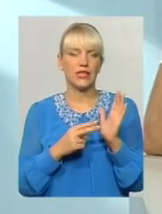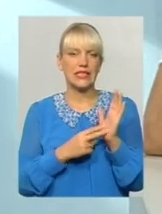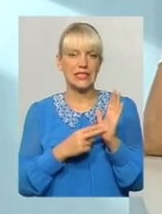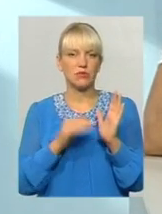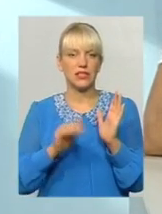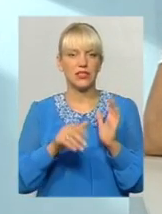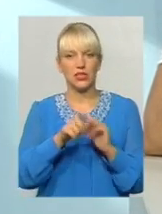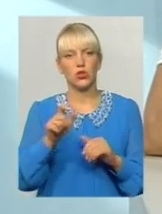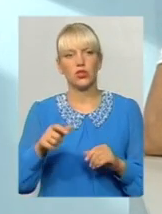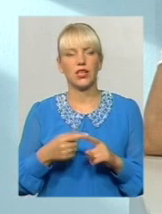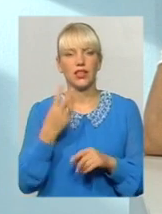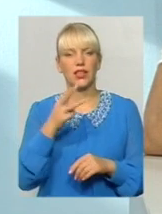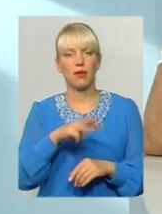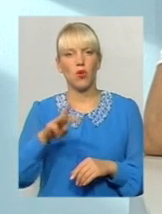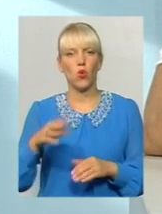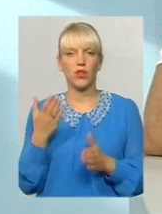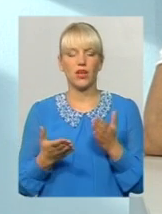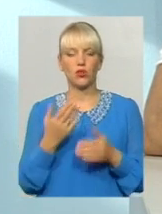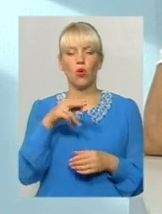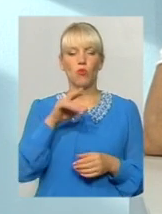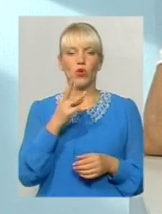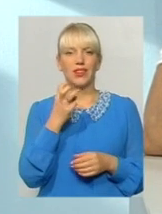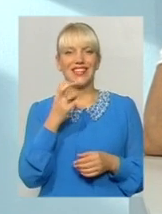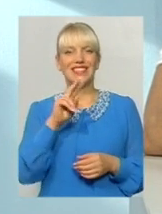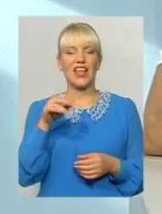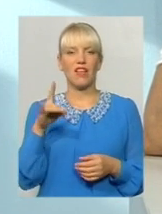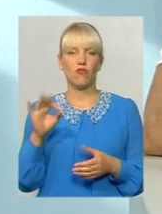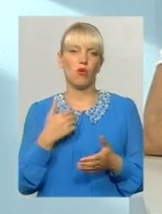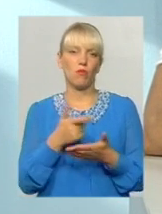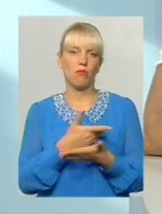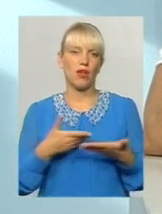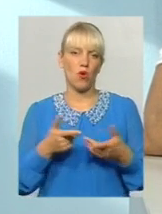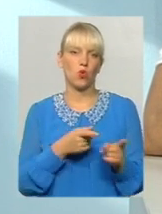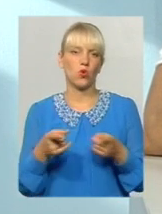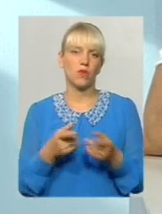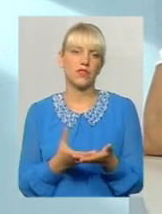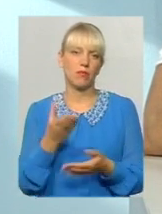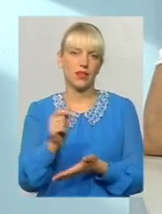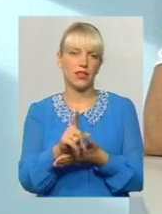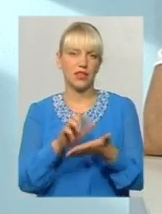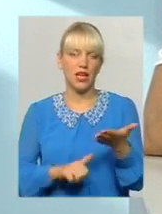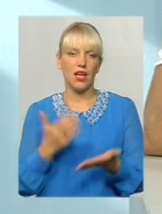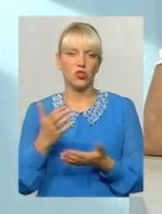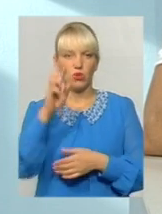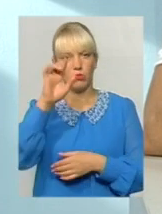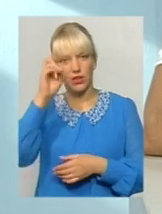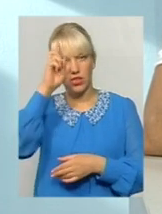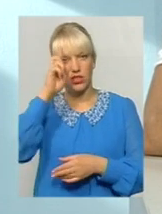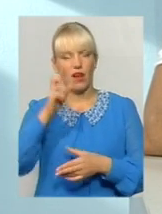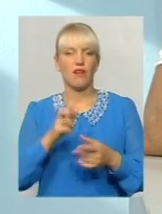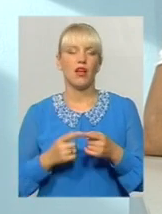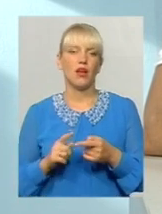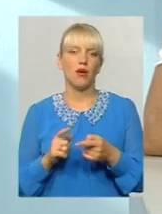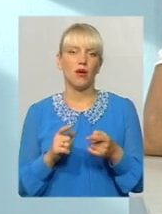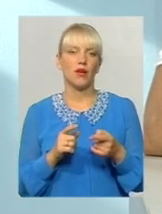активісти, 3 мільйона, якщо навіть по 300 євро, да, ми готові всі заплатити, якщо би держава прийняла відповідний законопроект, який вже лежить в них, їм тільки